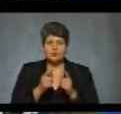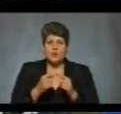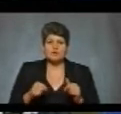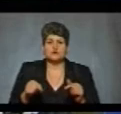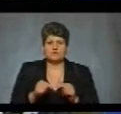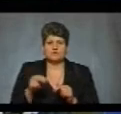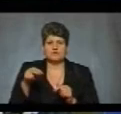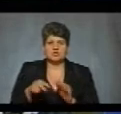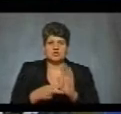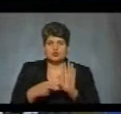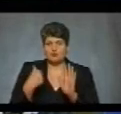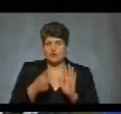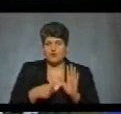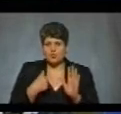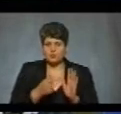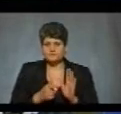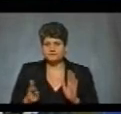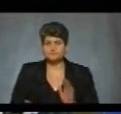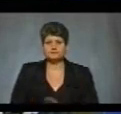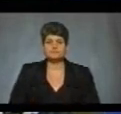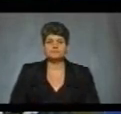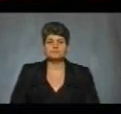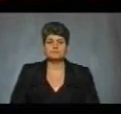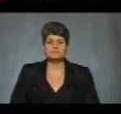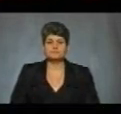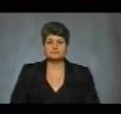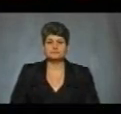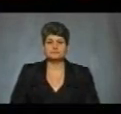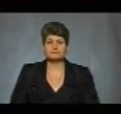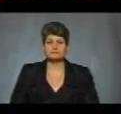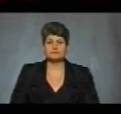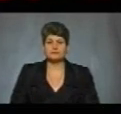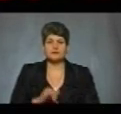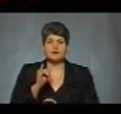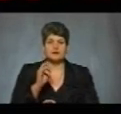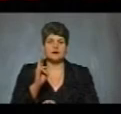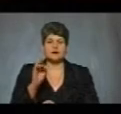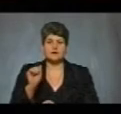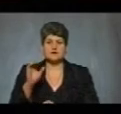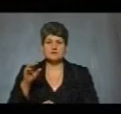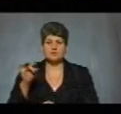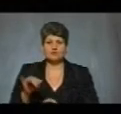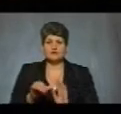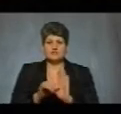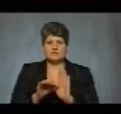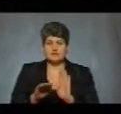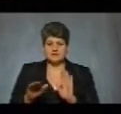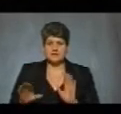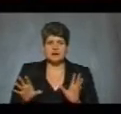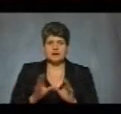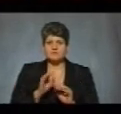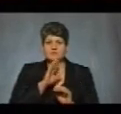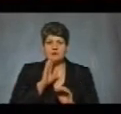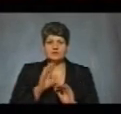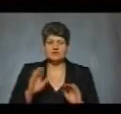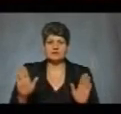організовують з 2007 року. Далі у сюжеті. У Ірини Каспрук сплотичі шестеро дітей. Разом з мамою